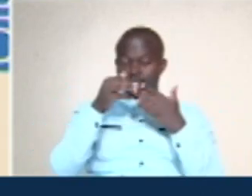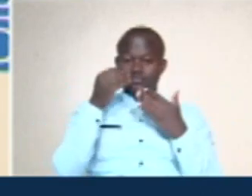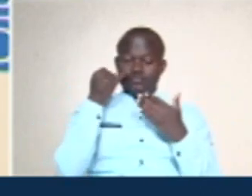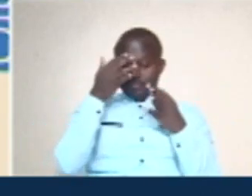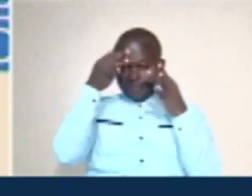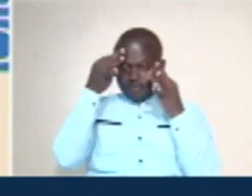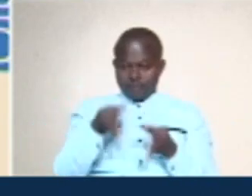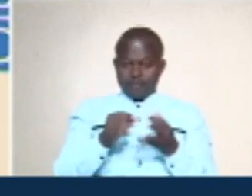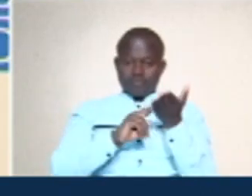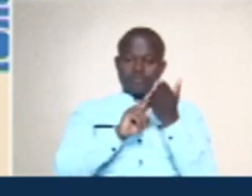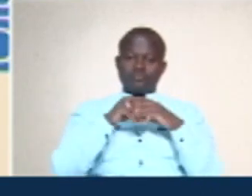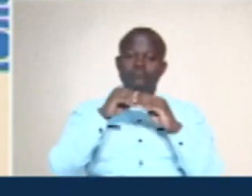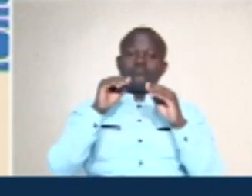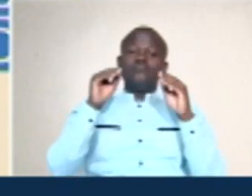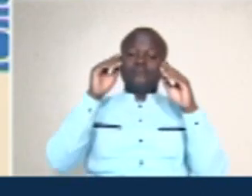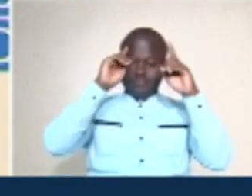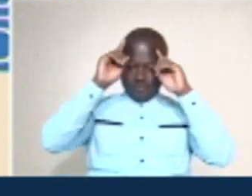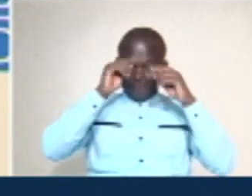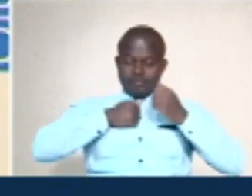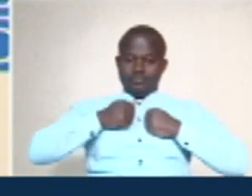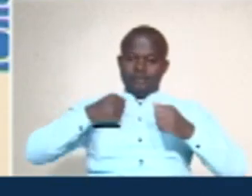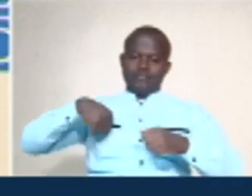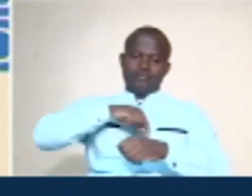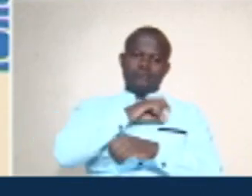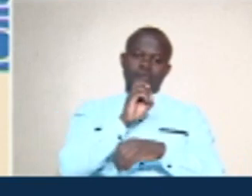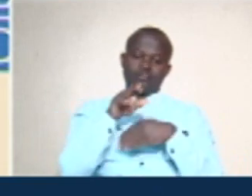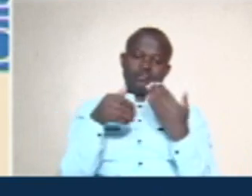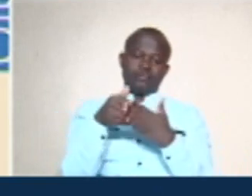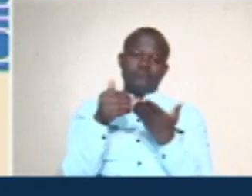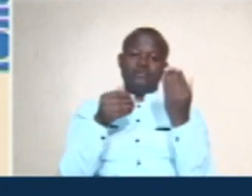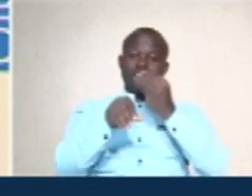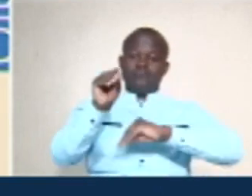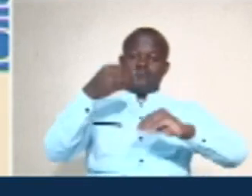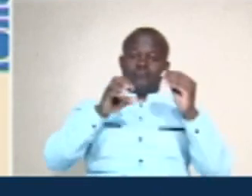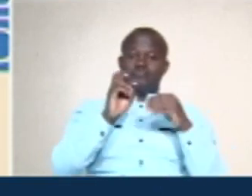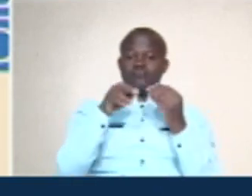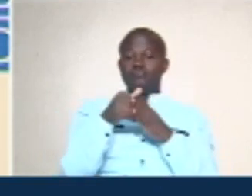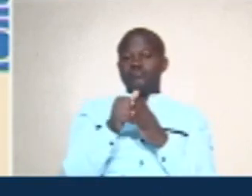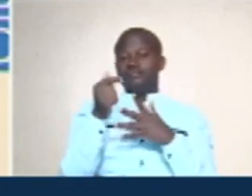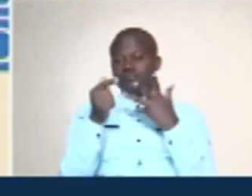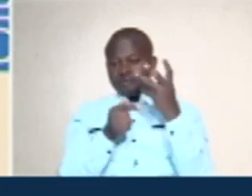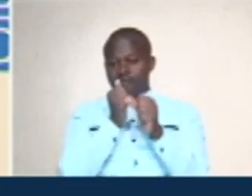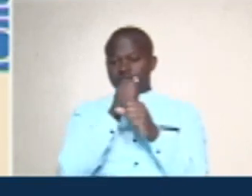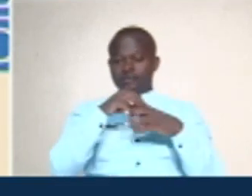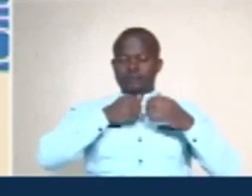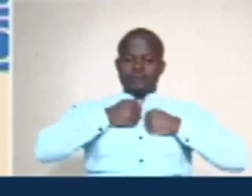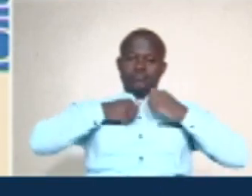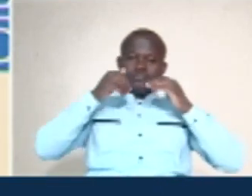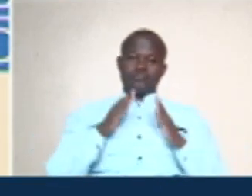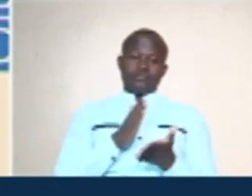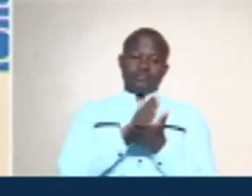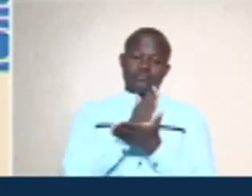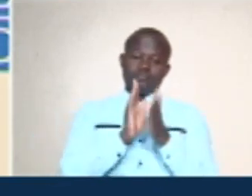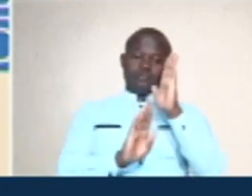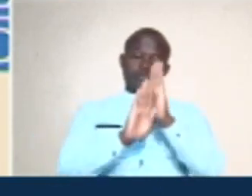duhisemo gukoresha ibihangano by'abanyarwanda bacu cyangwa se ibicuruzwa cyangwa products byakorewe hano mu Rwanda buriya tuba